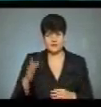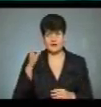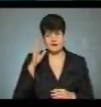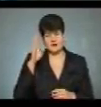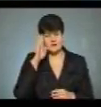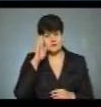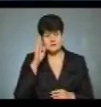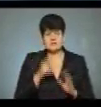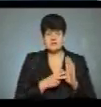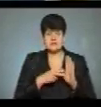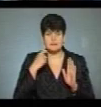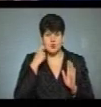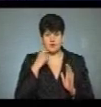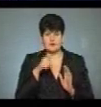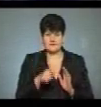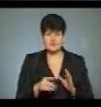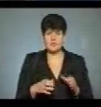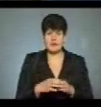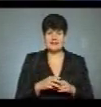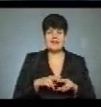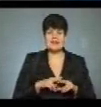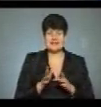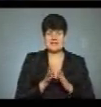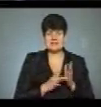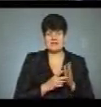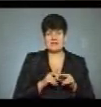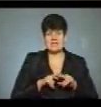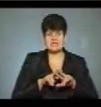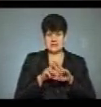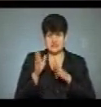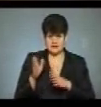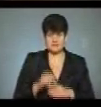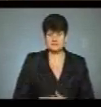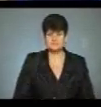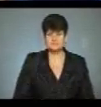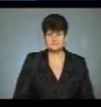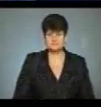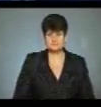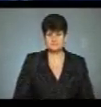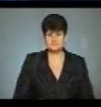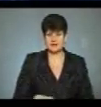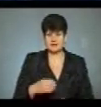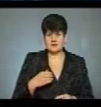7 років, він з команди «Різдвяна зірка». Хлопчик розповів, як проходила естафета.